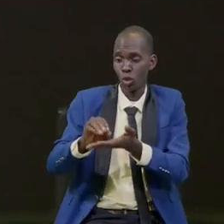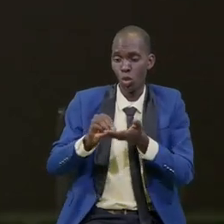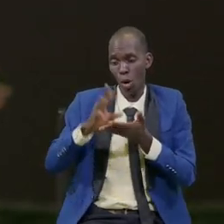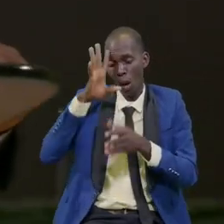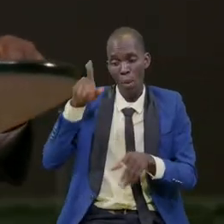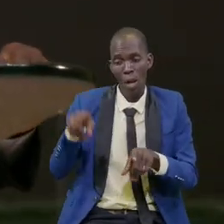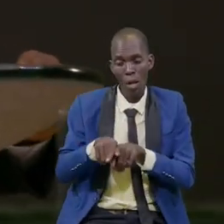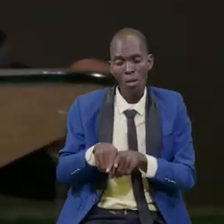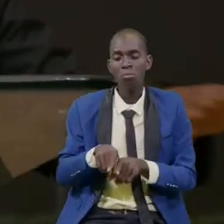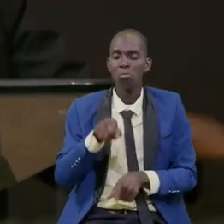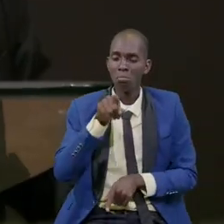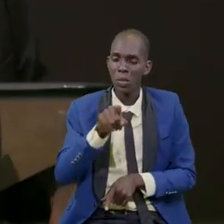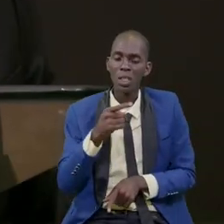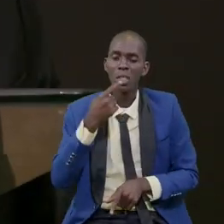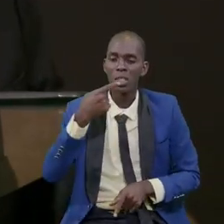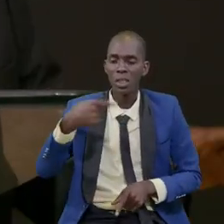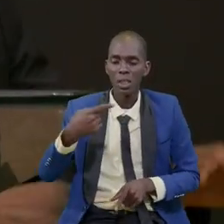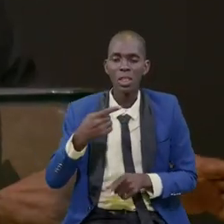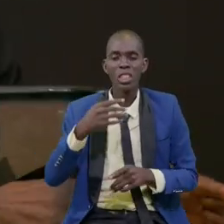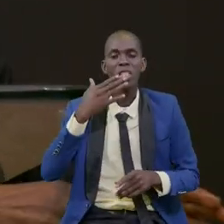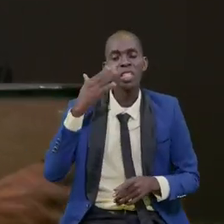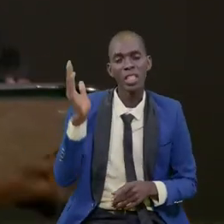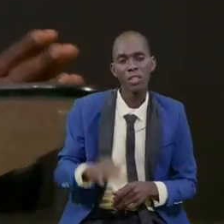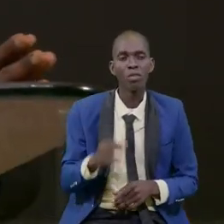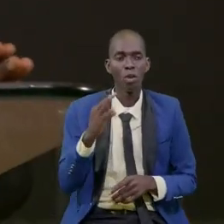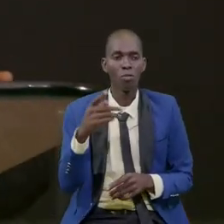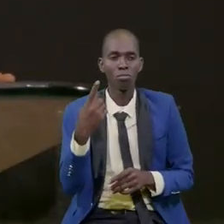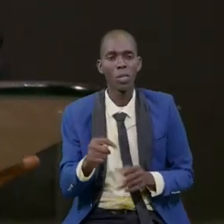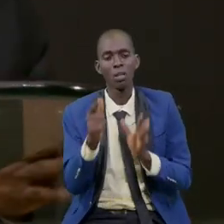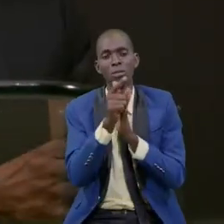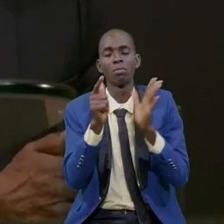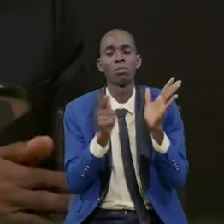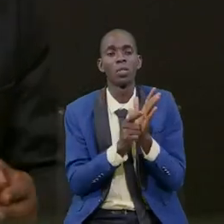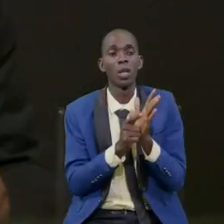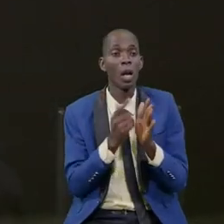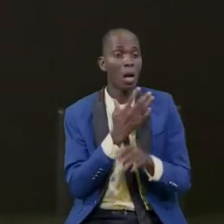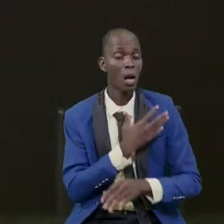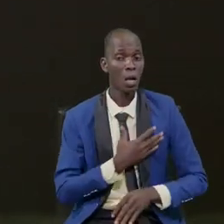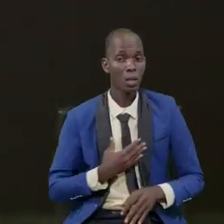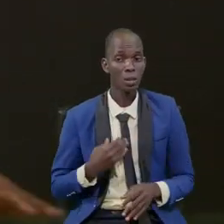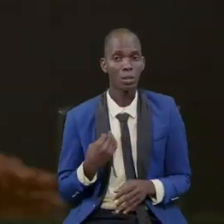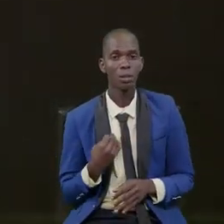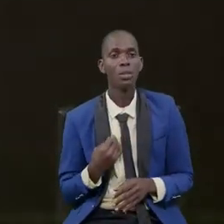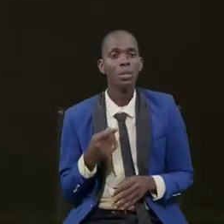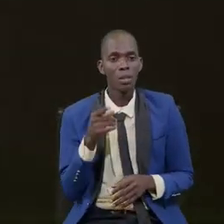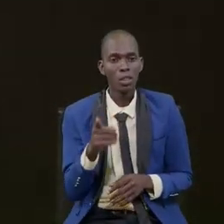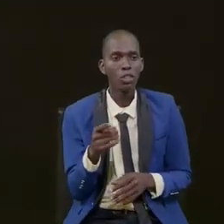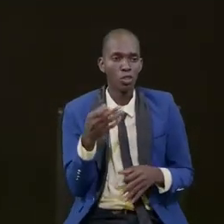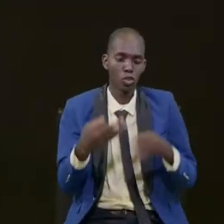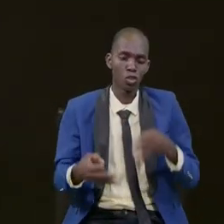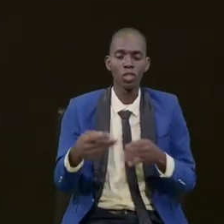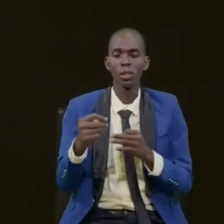ou qui juge son frère, parle mal de la loi et juge la